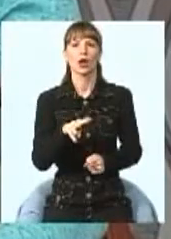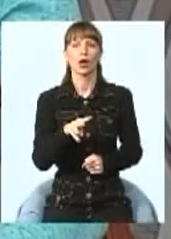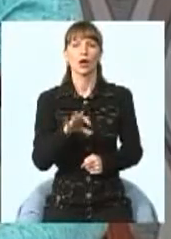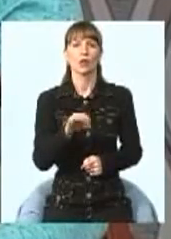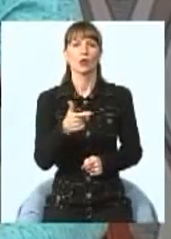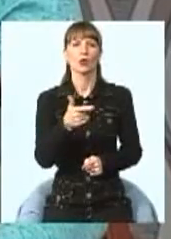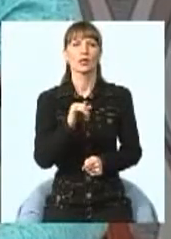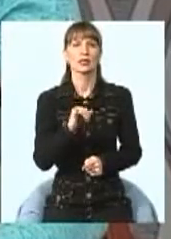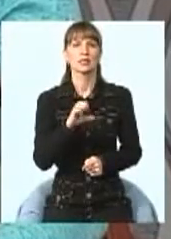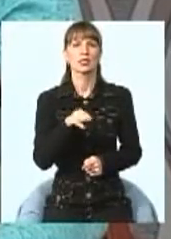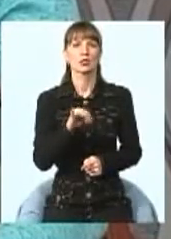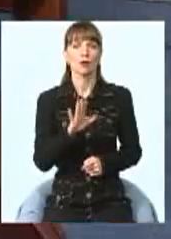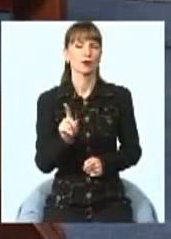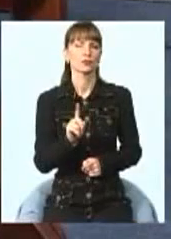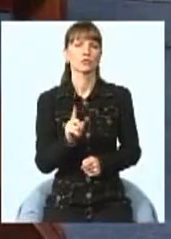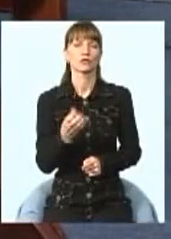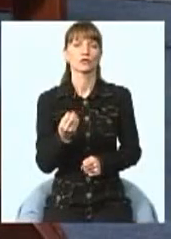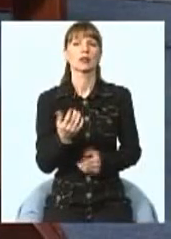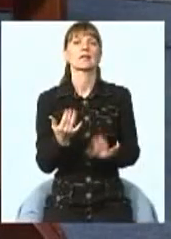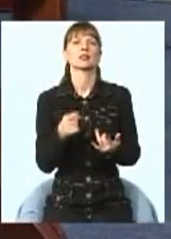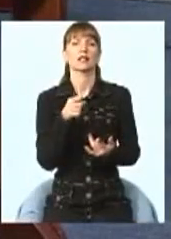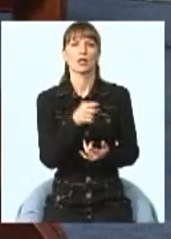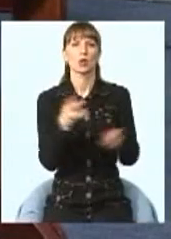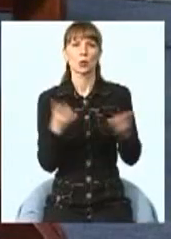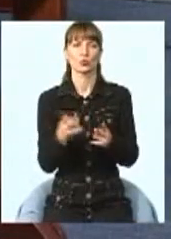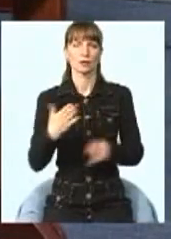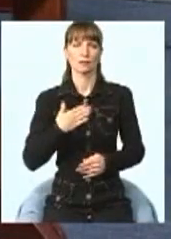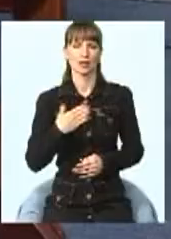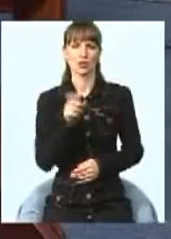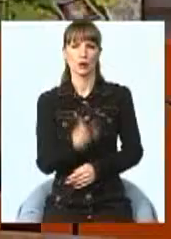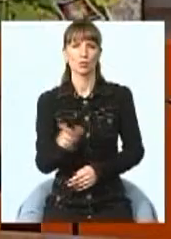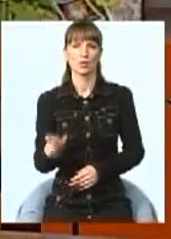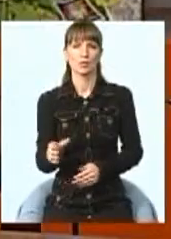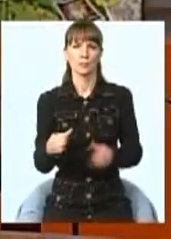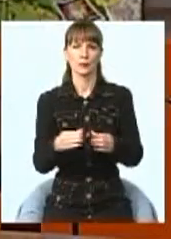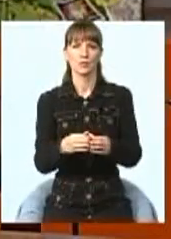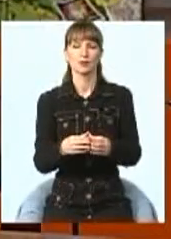сказати взагалі? Наскільки логісти затребувані у нас?